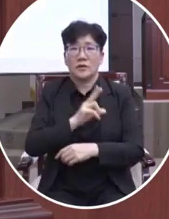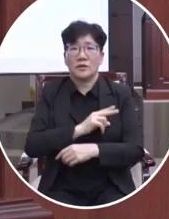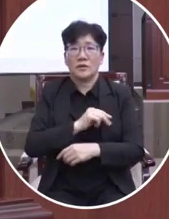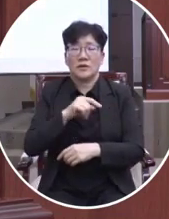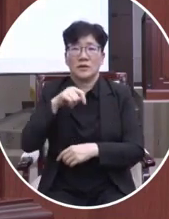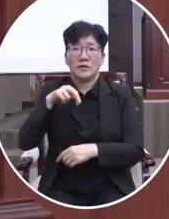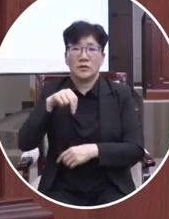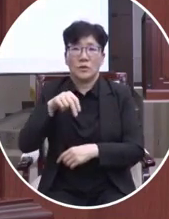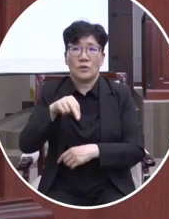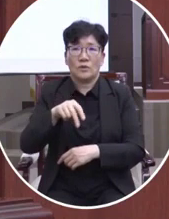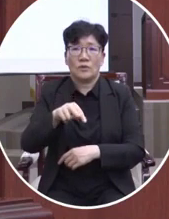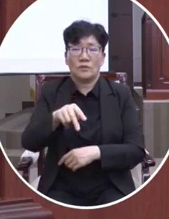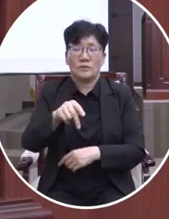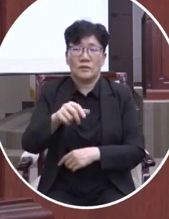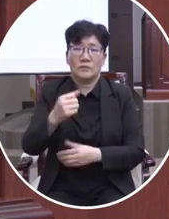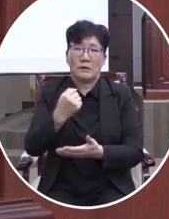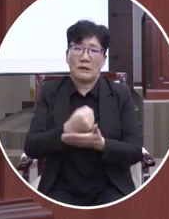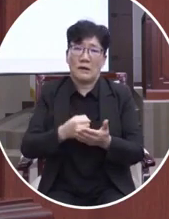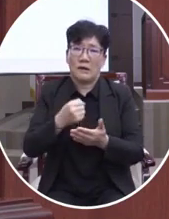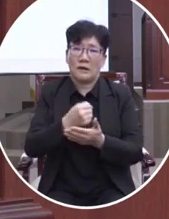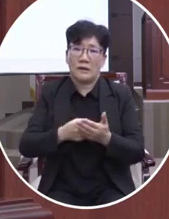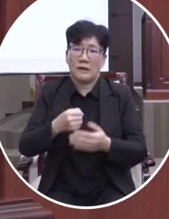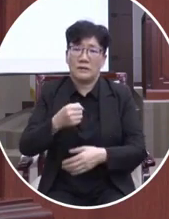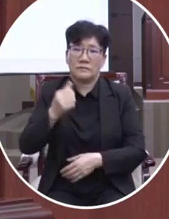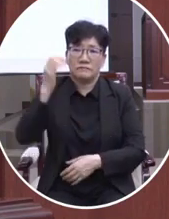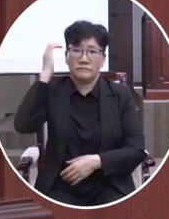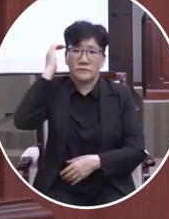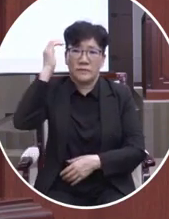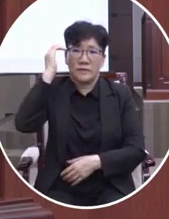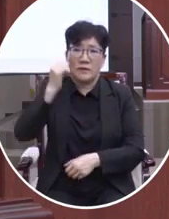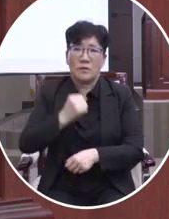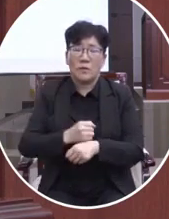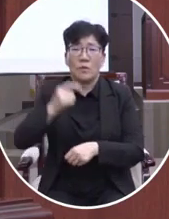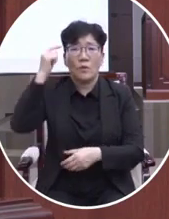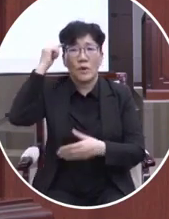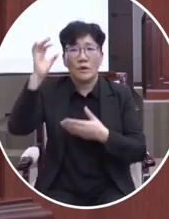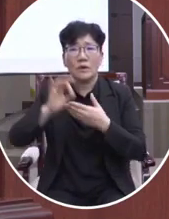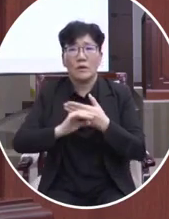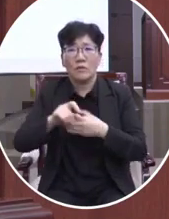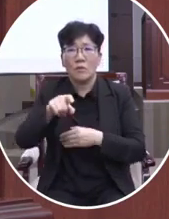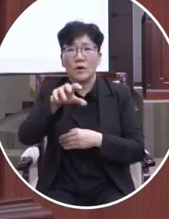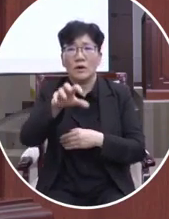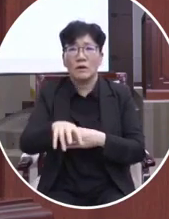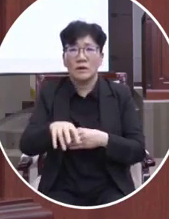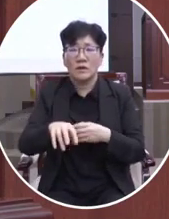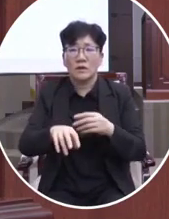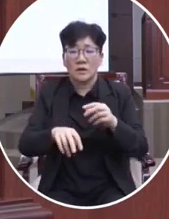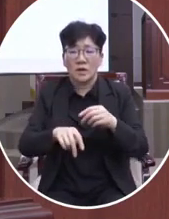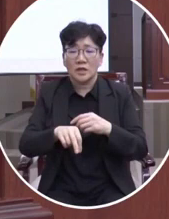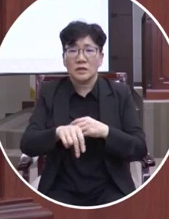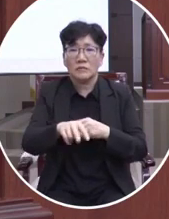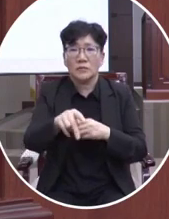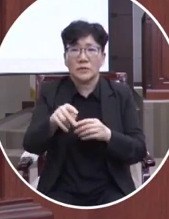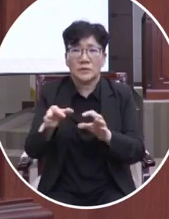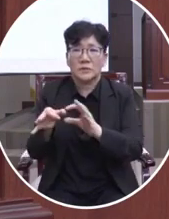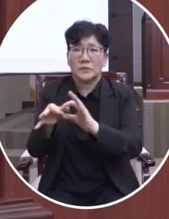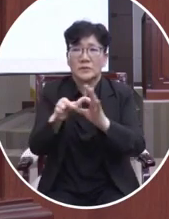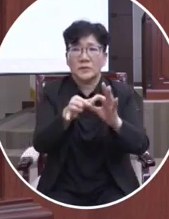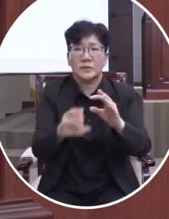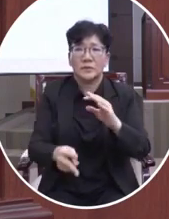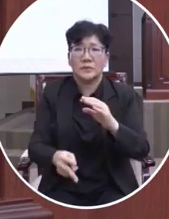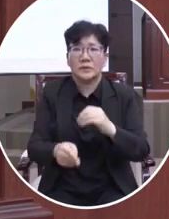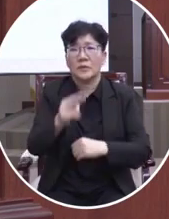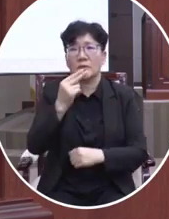의원은 이곳을 찾아가는데 매우 애를 먹었습니다 왜냐하면 이곳이 어떤 보행로로도 연결되어 있지